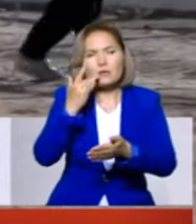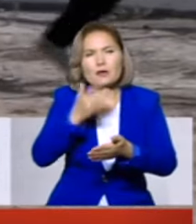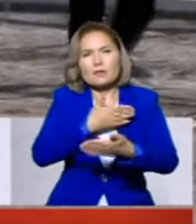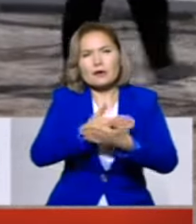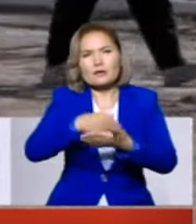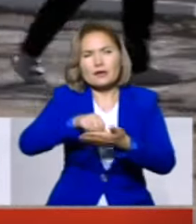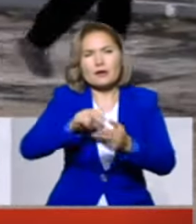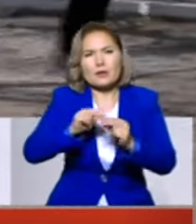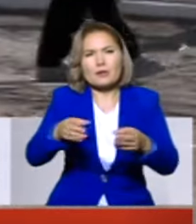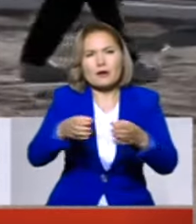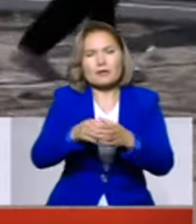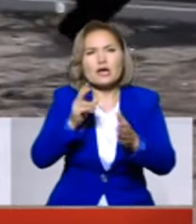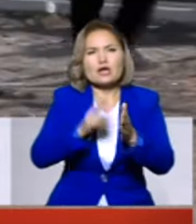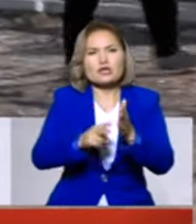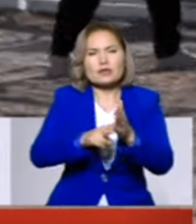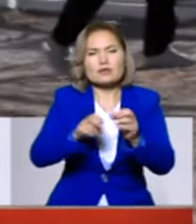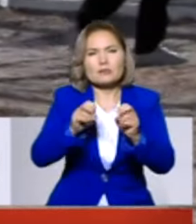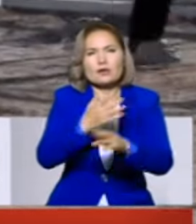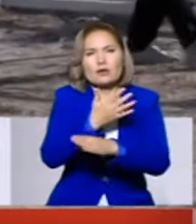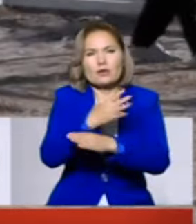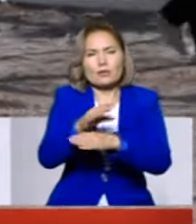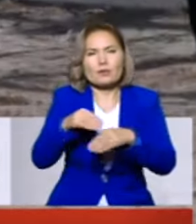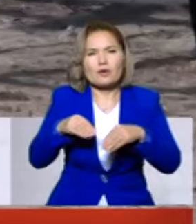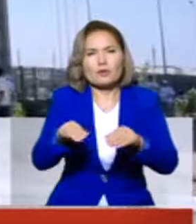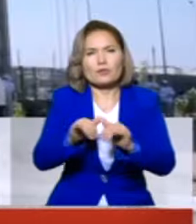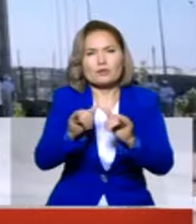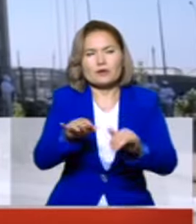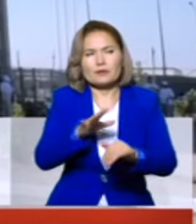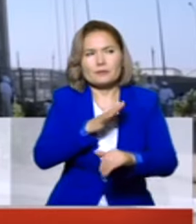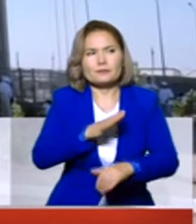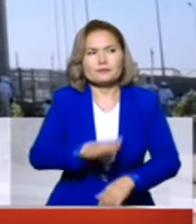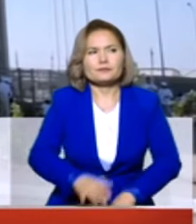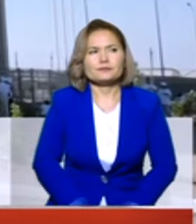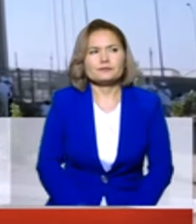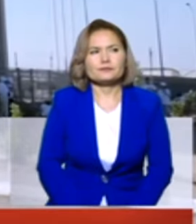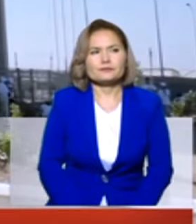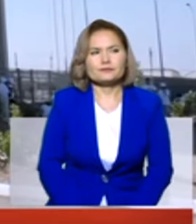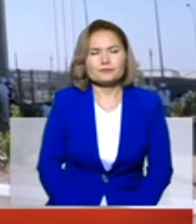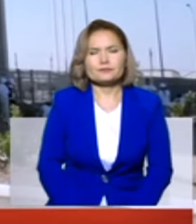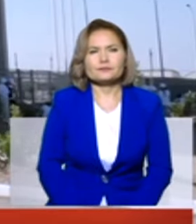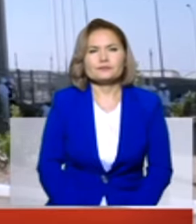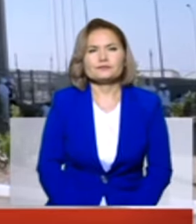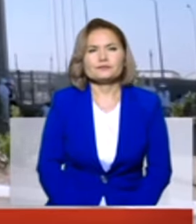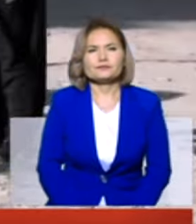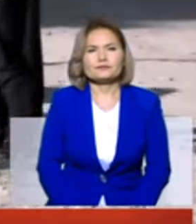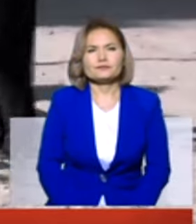ұстаздар қауымы 70-ке жуық көшет отырғызған. Аймақтағы тілшілер көмегімен Қуаныш Қанатұлы, Қазақстан ұлттық арнасы.